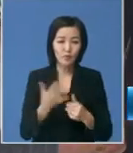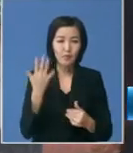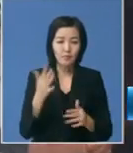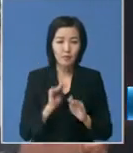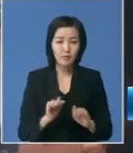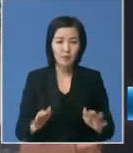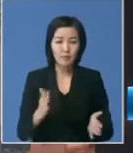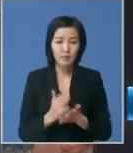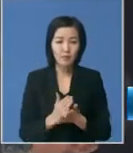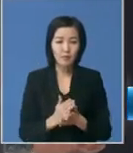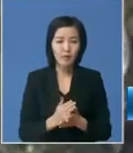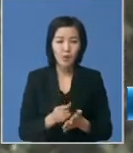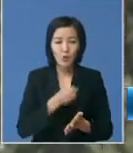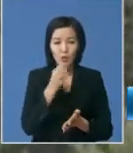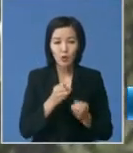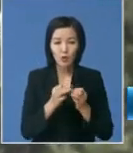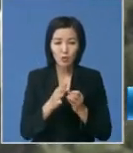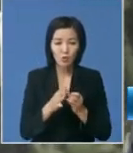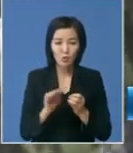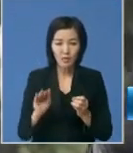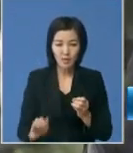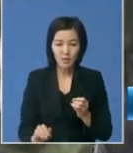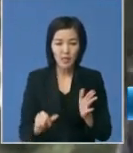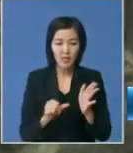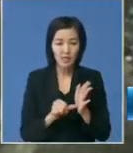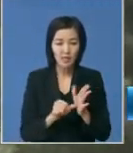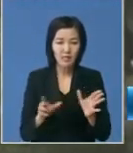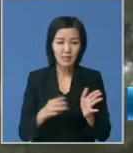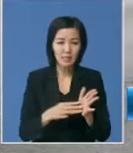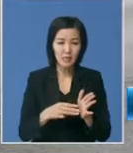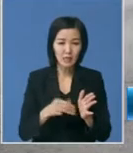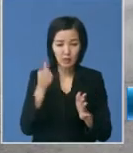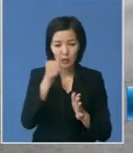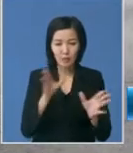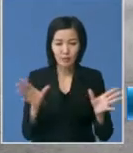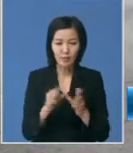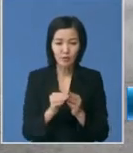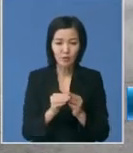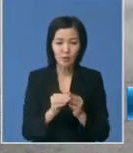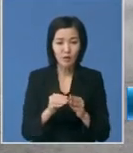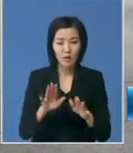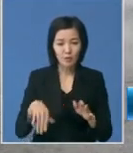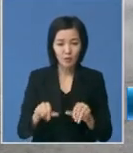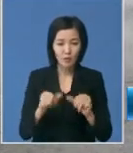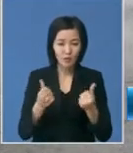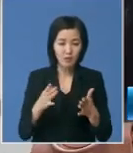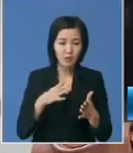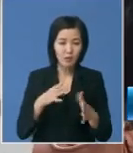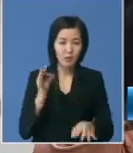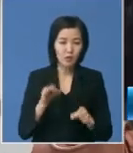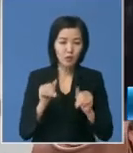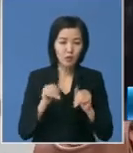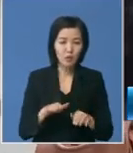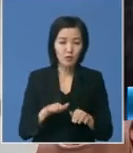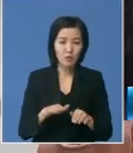бар. Тұңғышы 14-те, ал кенжесі 6-да. 8 жыл бірге тұрып кейіннен ажырасып кеткен. Ескелді аудандық сот шешімімен анасы